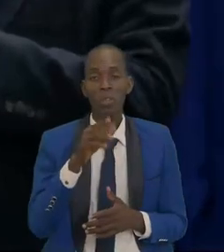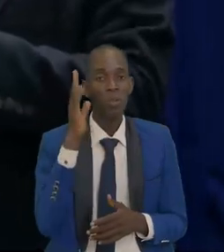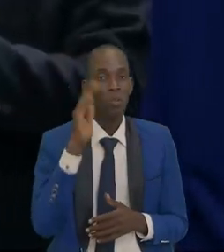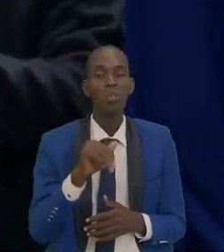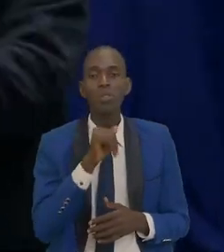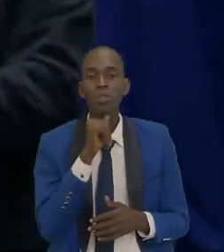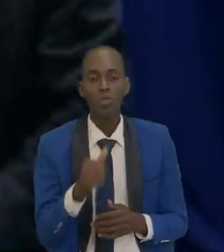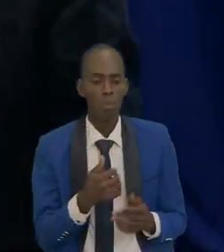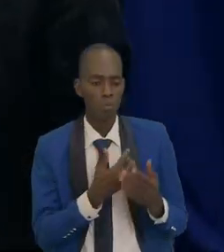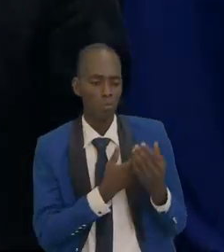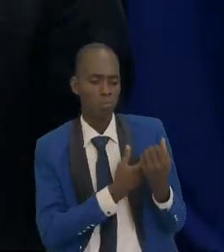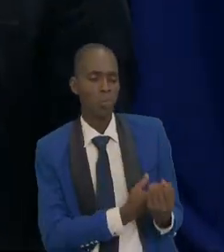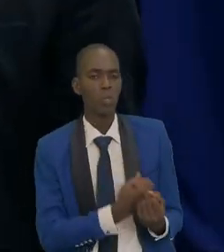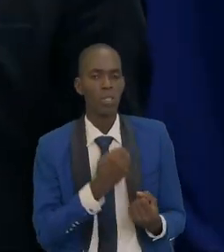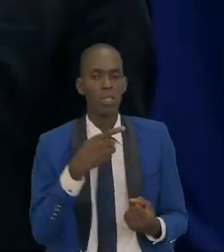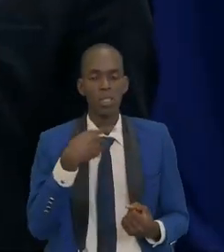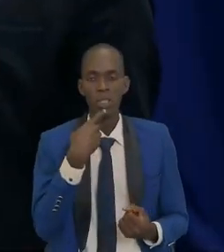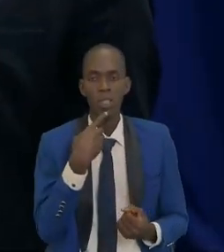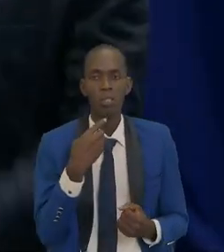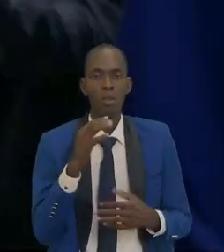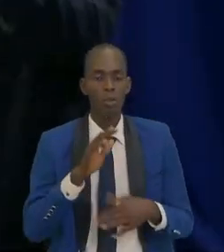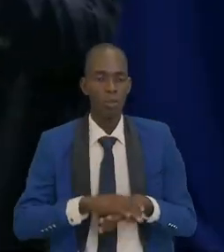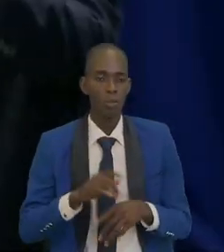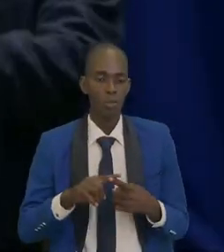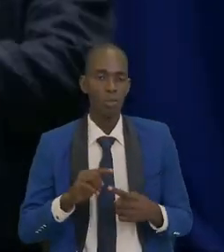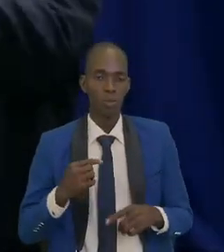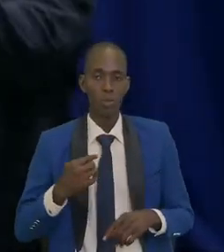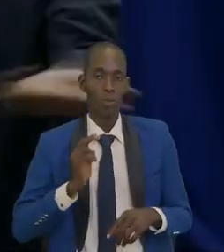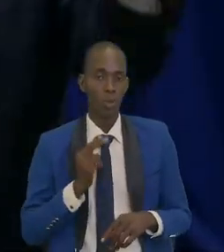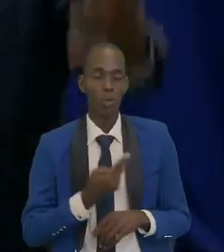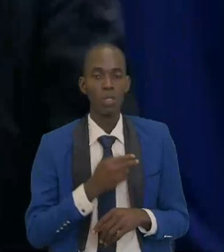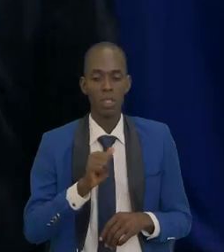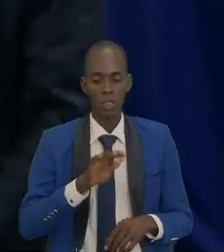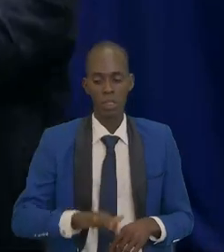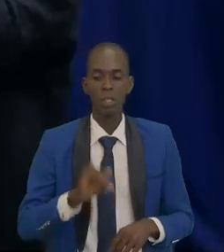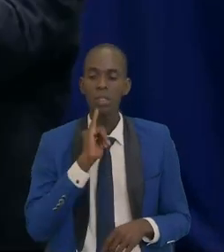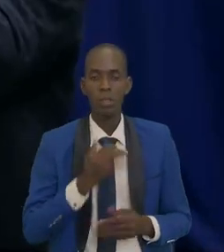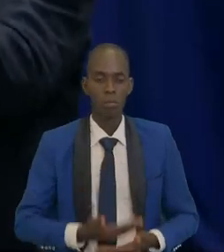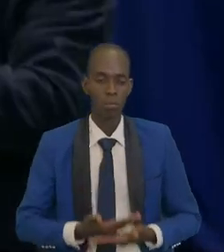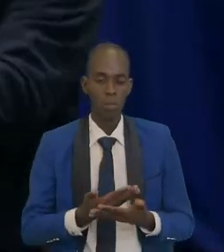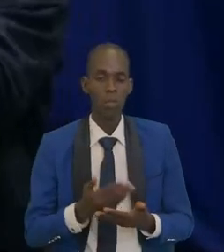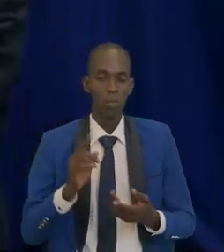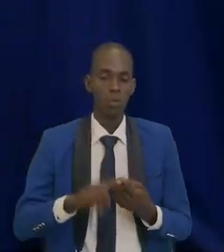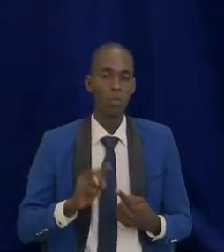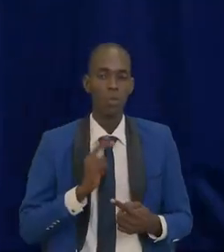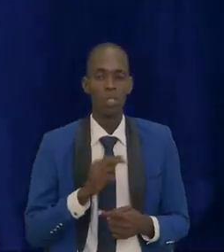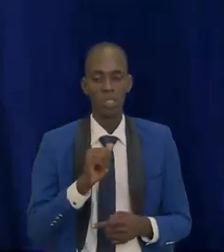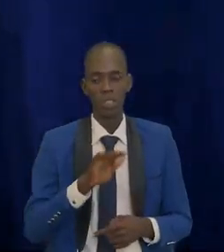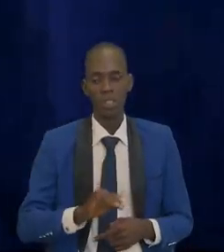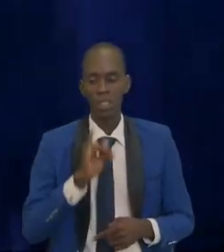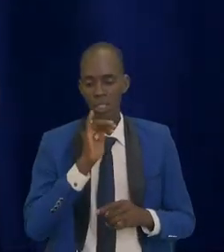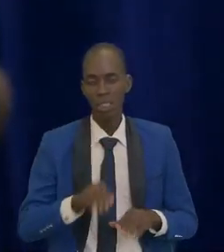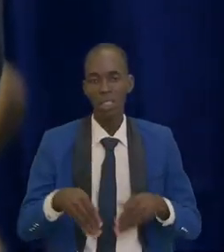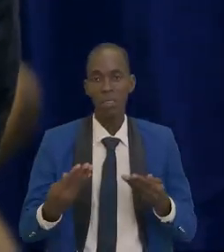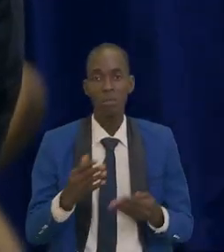il n'allait pas dire courageusement, un fils nous est donné, un enfant nous est né. Jamais.